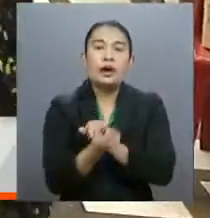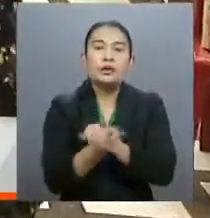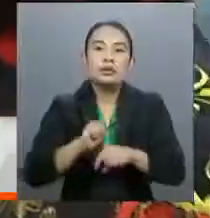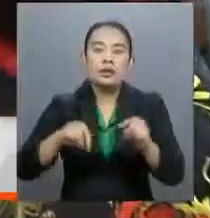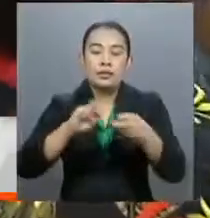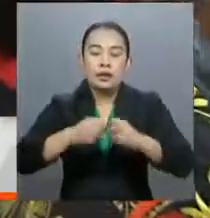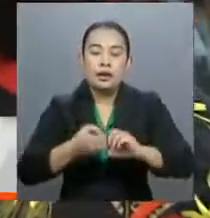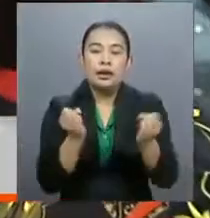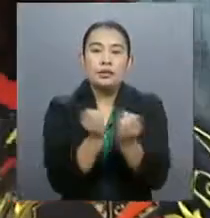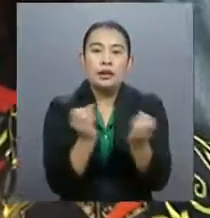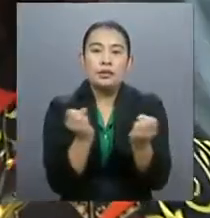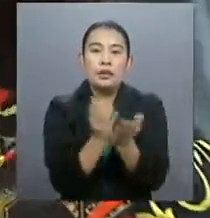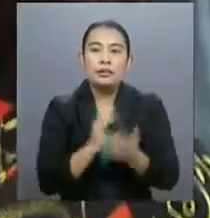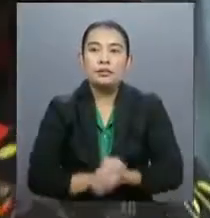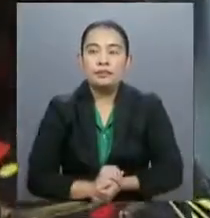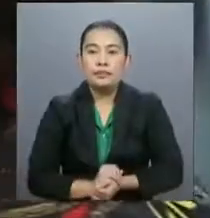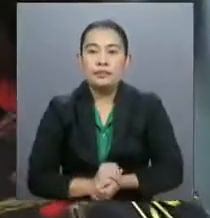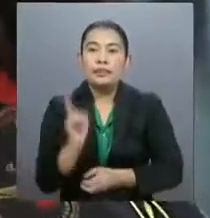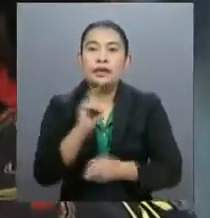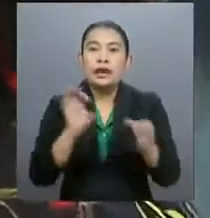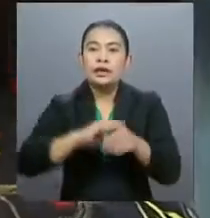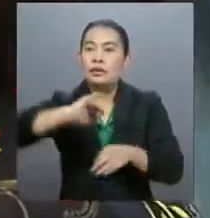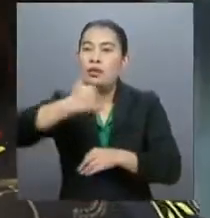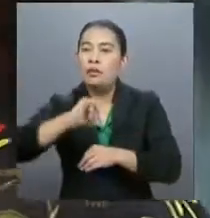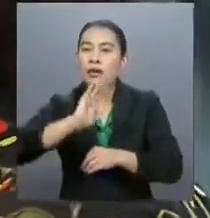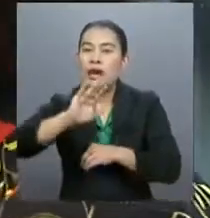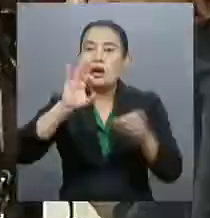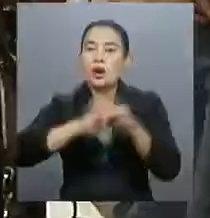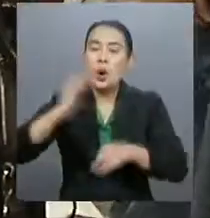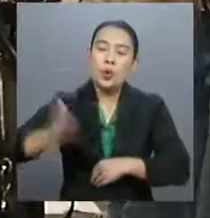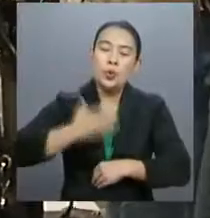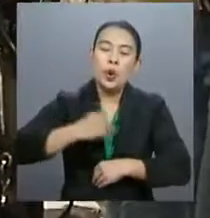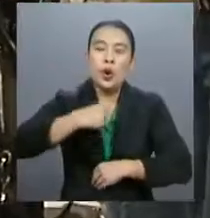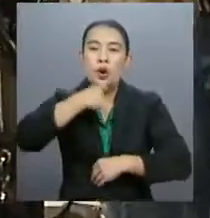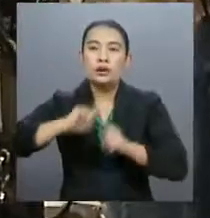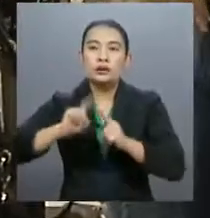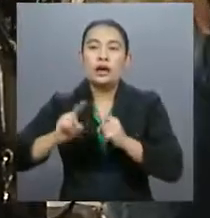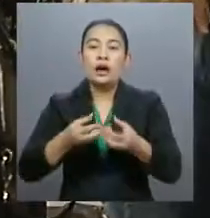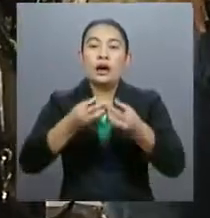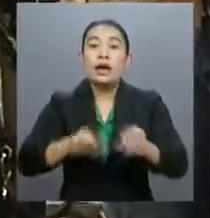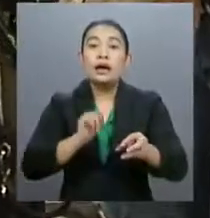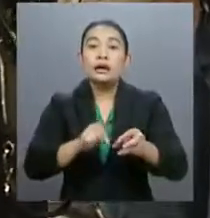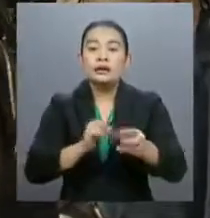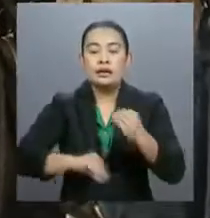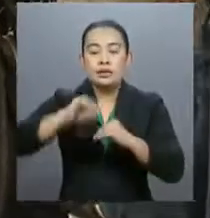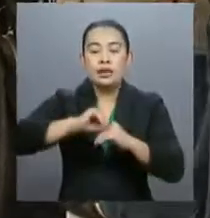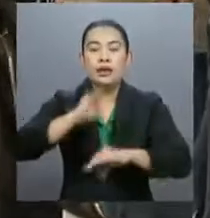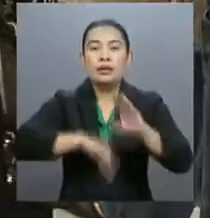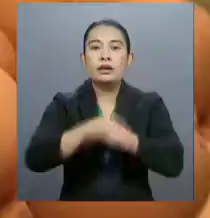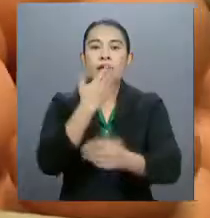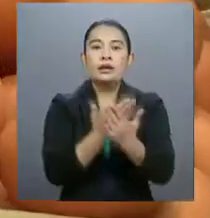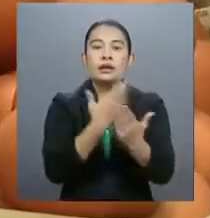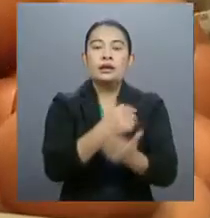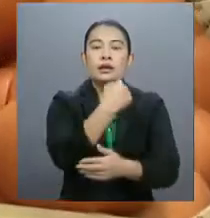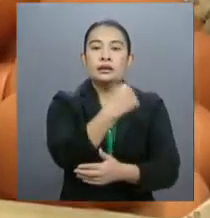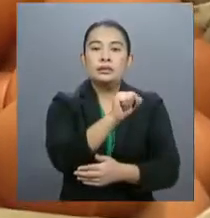าดังกล่าวนะคะพบว่าสภาพอากาศที่แปรปรวนส่งผลให้ไข่ไก่ทุกขนาดปรับราคาขึ้นที่ฟองละ10ถึง20